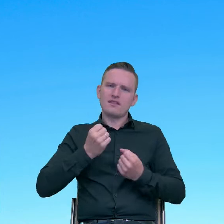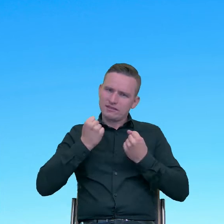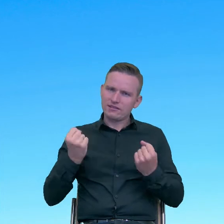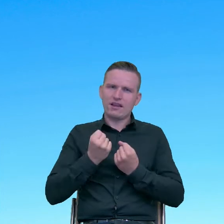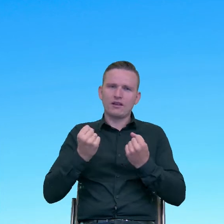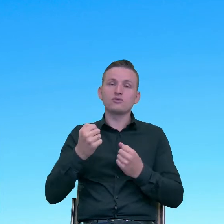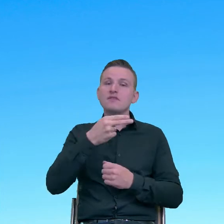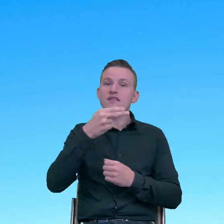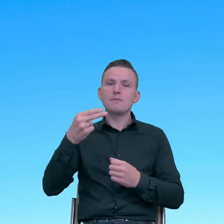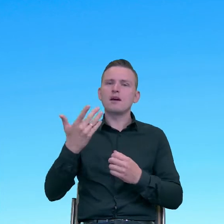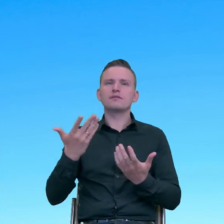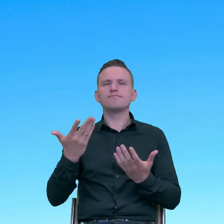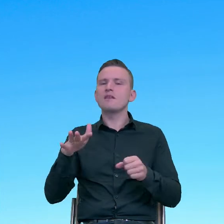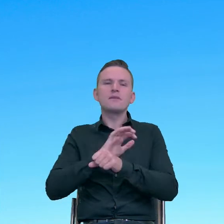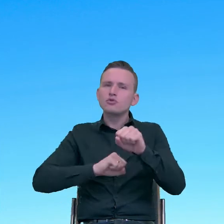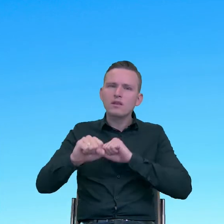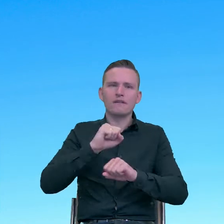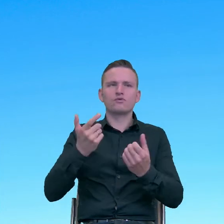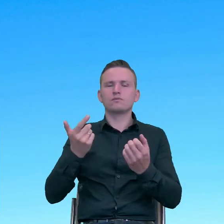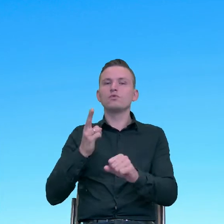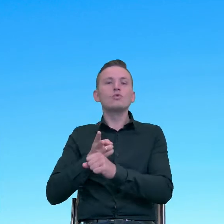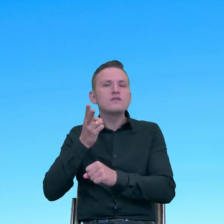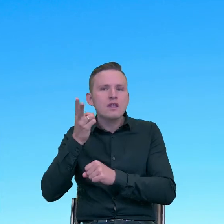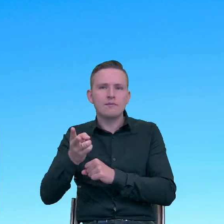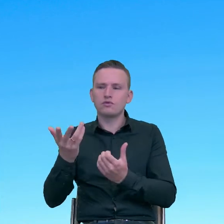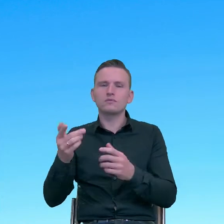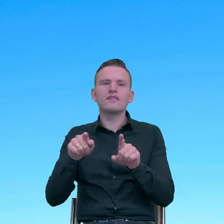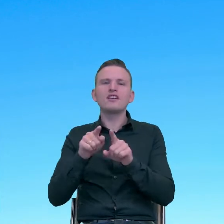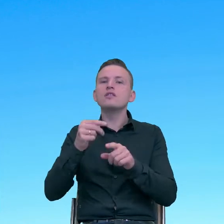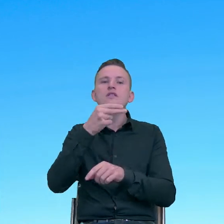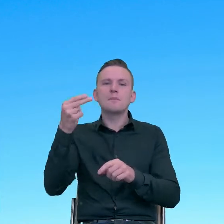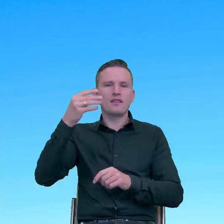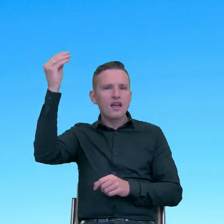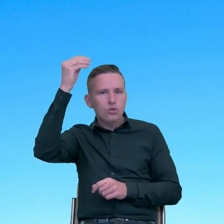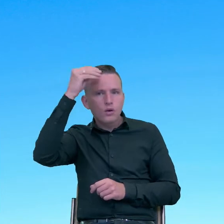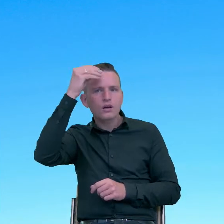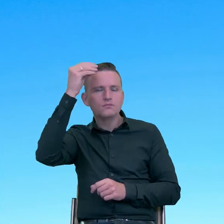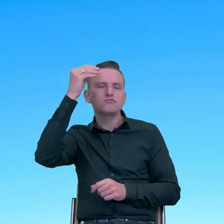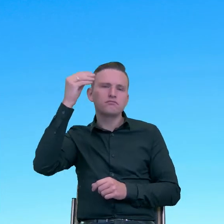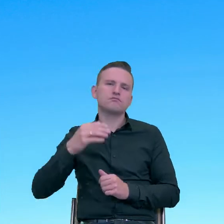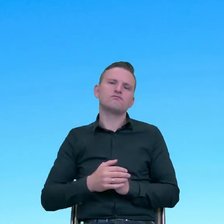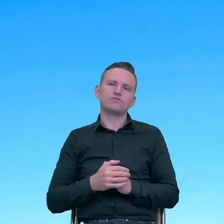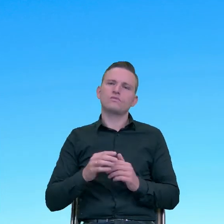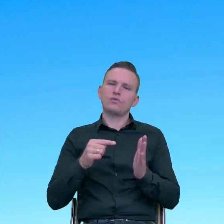ten temat niepełnosprawności, temat dostępności i temat edukacji, bo ona jest, myślę, niezwykle ważna.